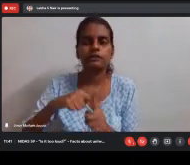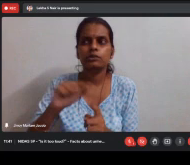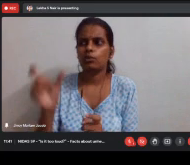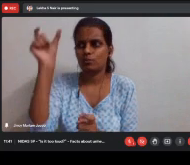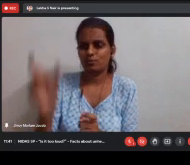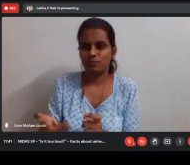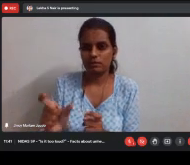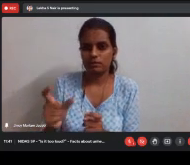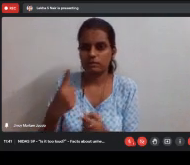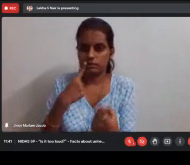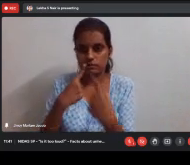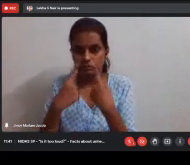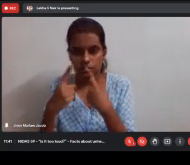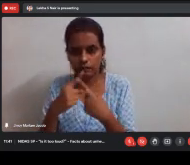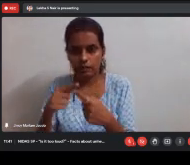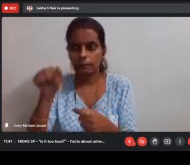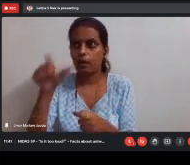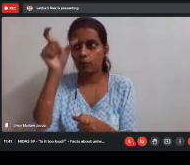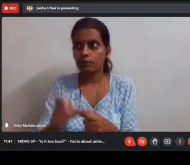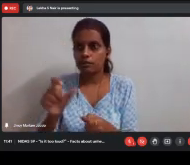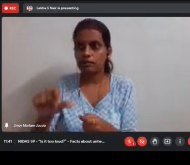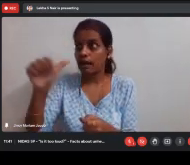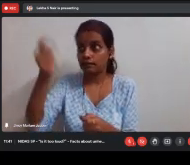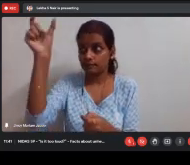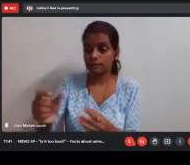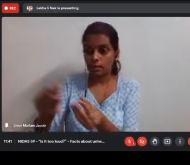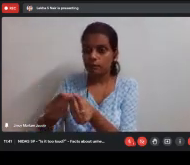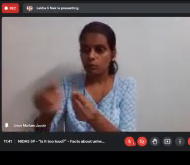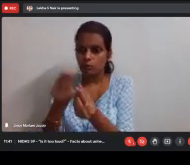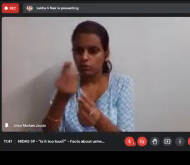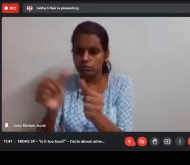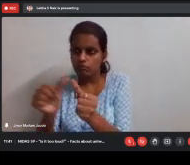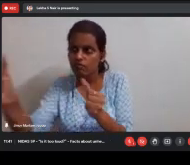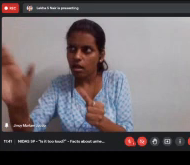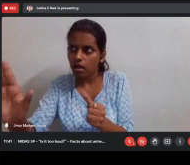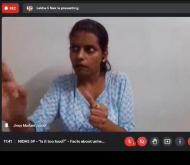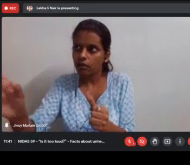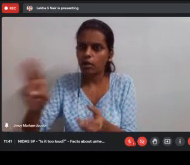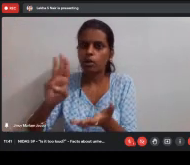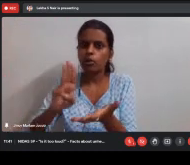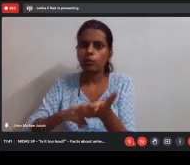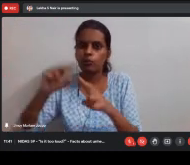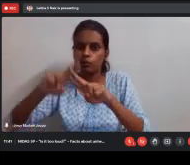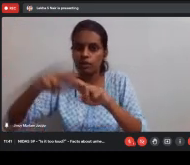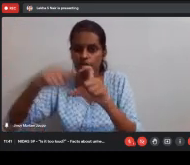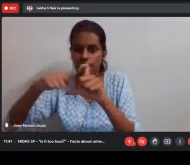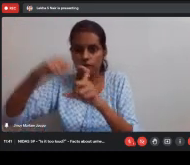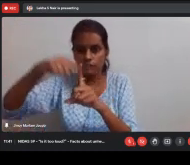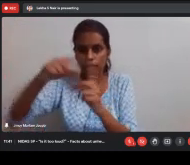വേറൊന്ന്, നിങ്ങൾക്ക് ആളുകളെ കേൾക്കാൻ പറ്റും, പക്ഷെ അവർ പറയുന്നത് മനസ്സിലാക്കാനുള്ള ബുദ്ധിമുട്ട്. പിന്നെ